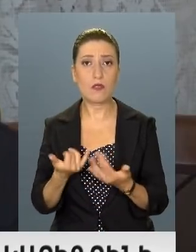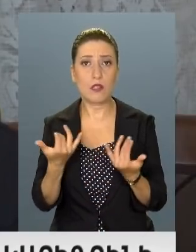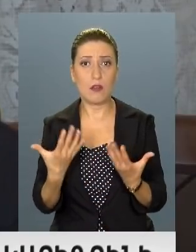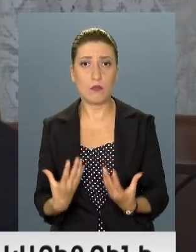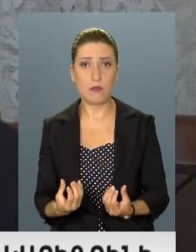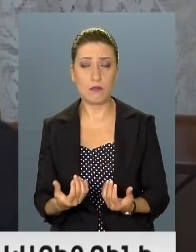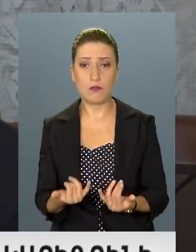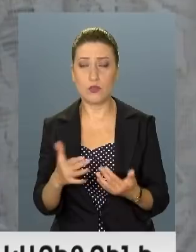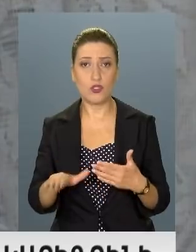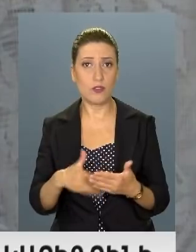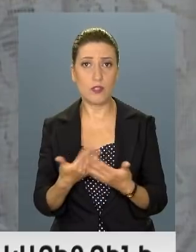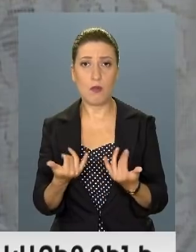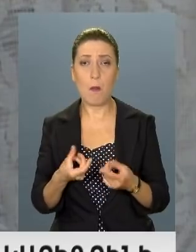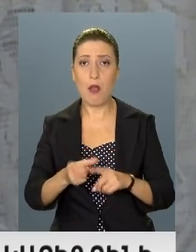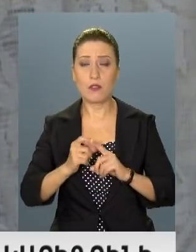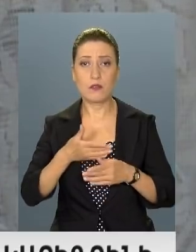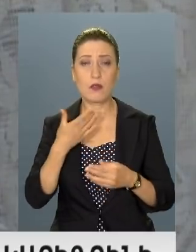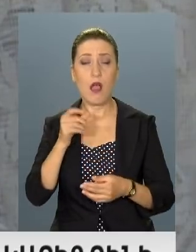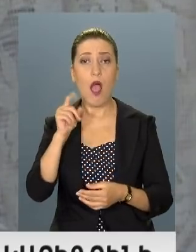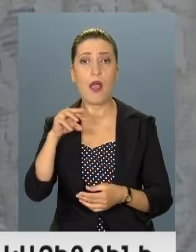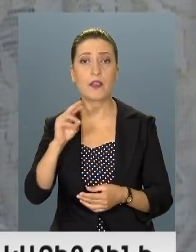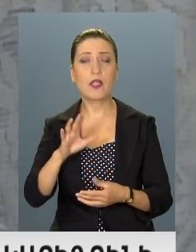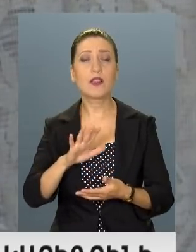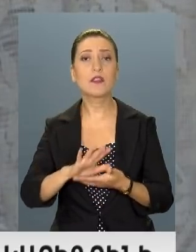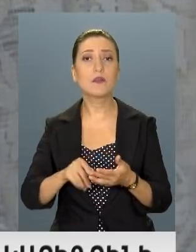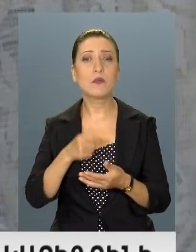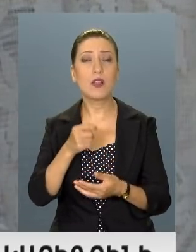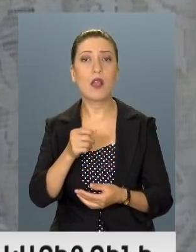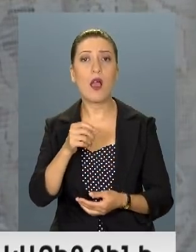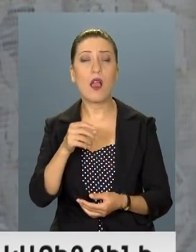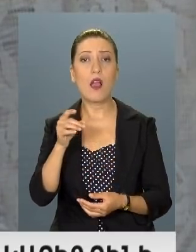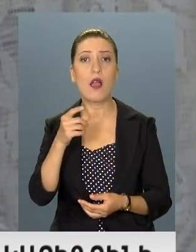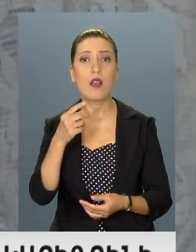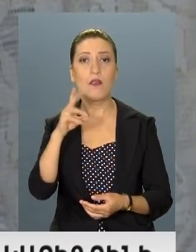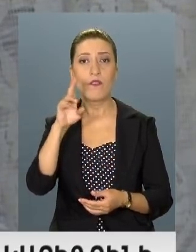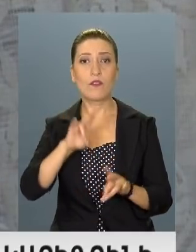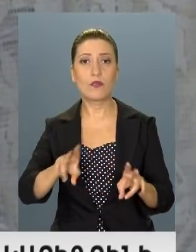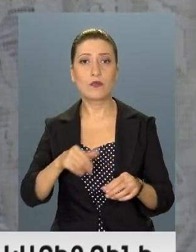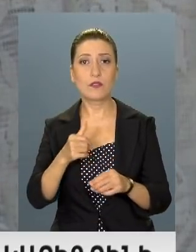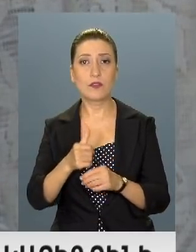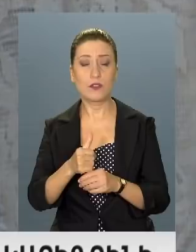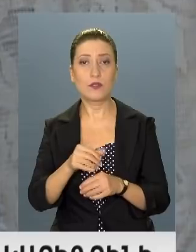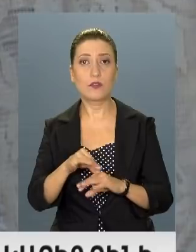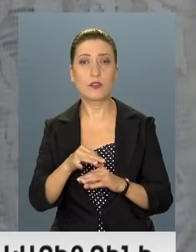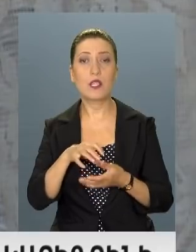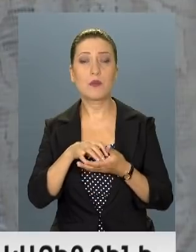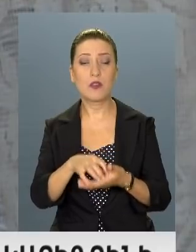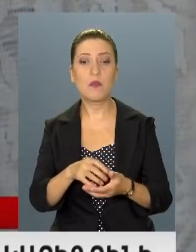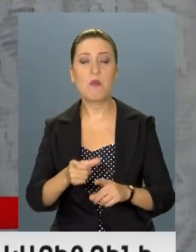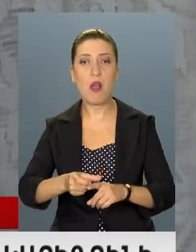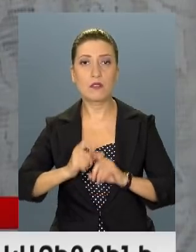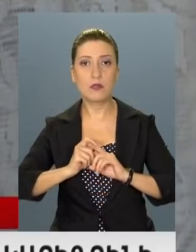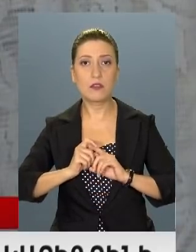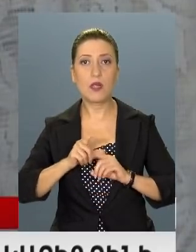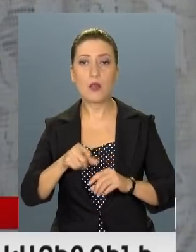ասենք պատասխան։ Հայկը դիմել է նաև առաջին տիկնոջ հիմնադրամին։ Պատասխանը եղել է այսպես, որ մենք չենք,